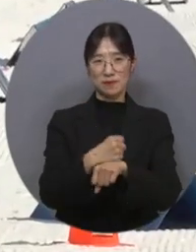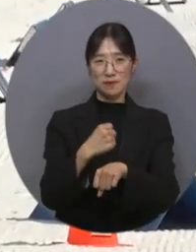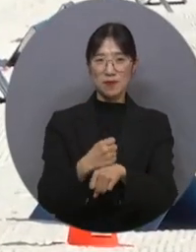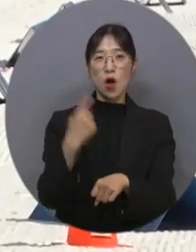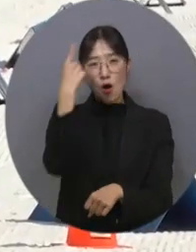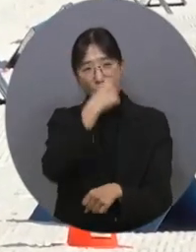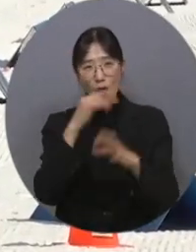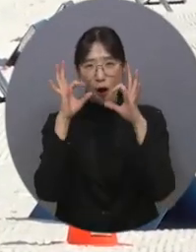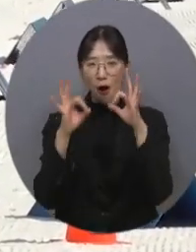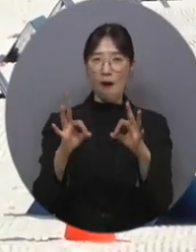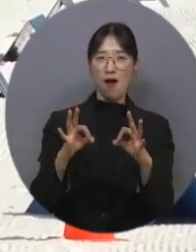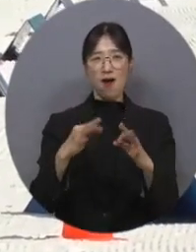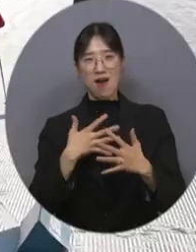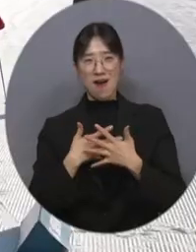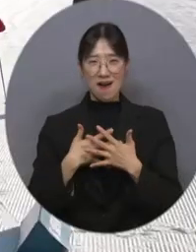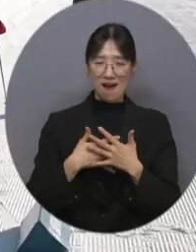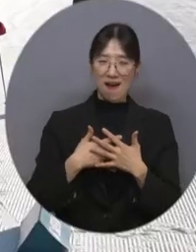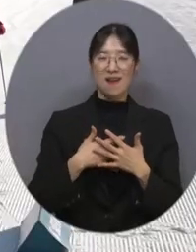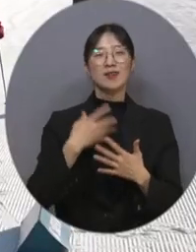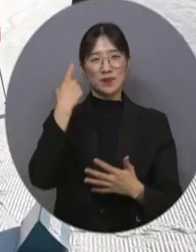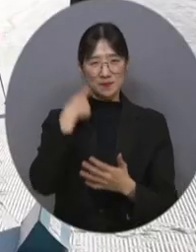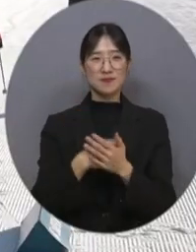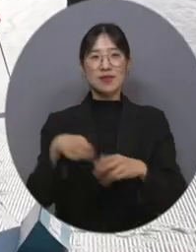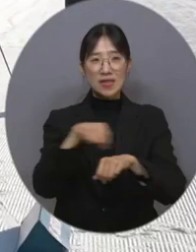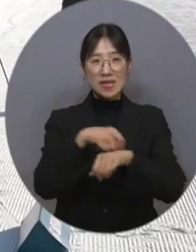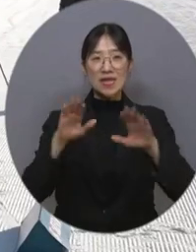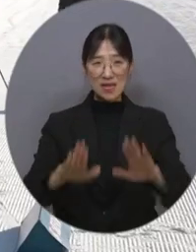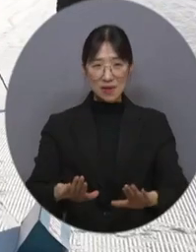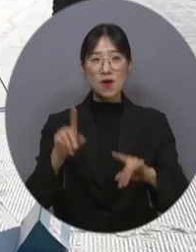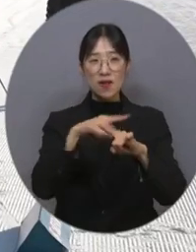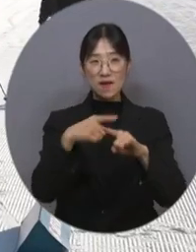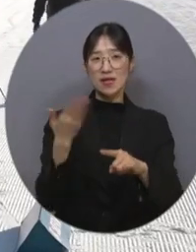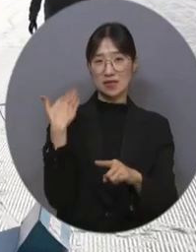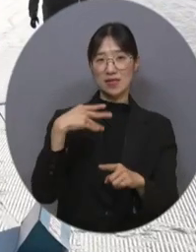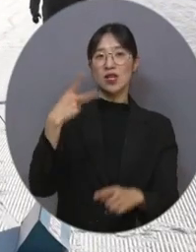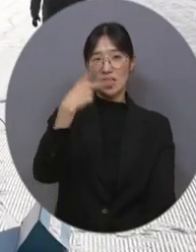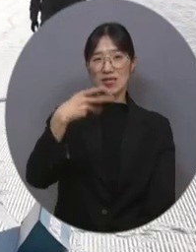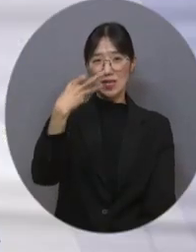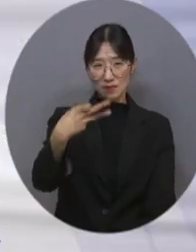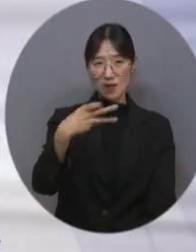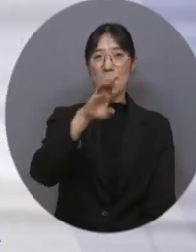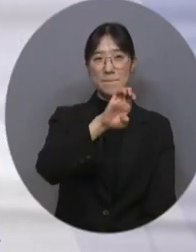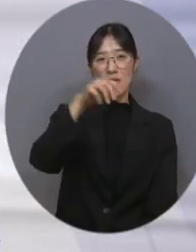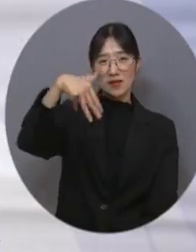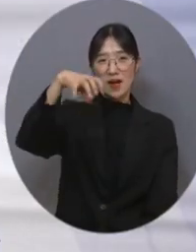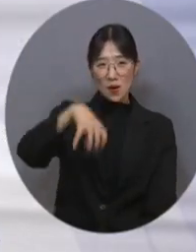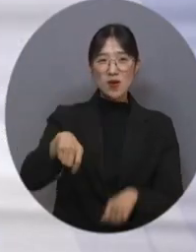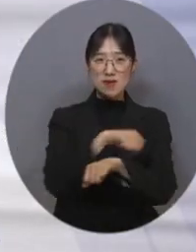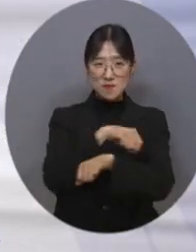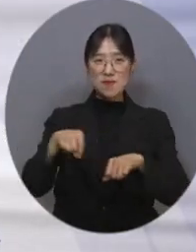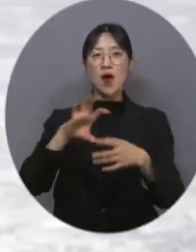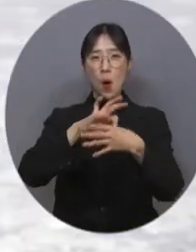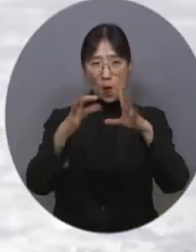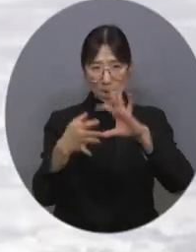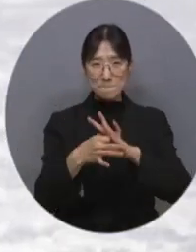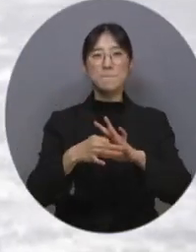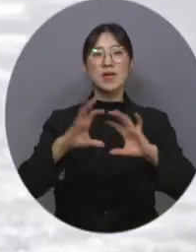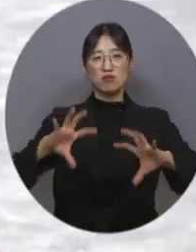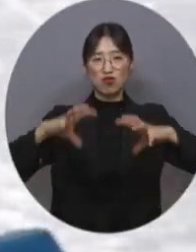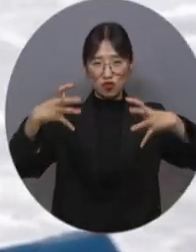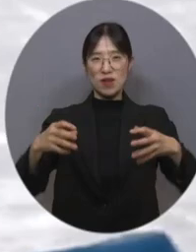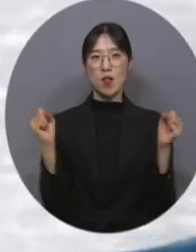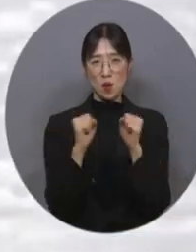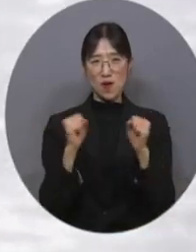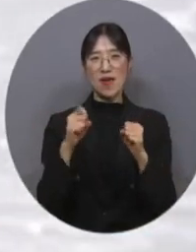얼굴에는 긴장감이 서려 있습니다. 특히 이번 대회는 지난 2013년 평창에서 스페셜올림픽 국제 동계대회가 열리고 10년